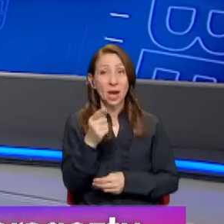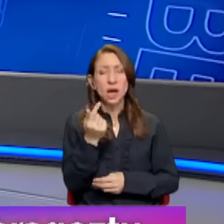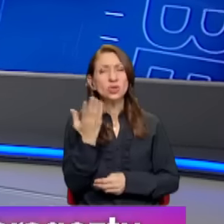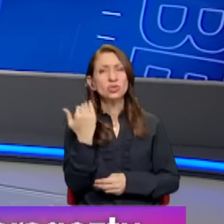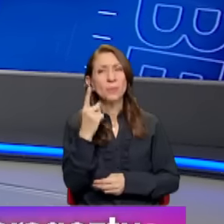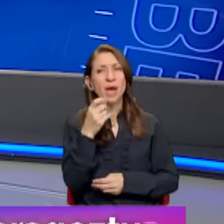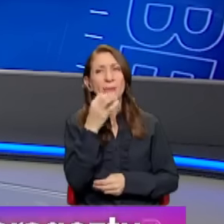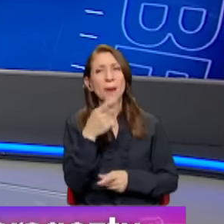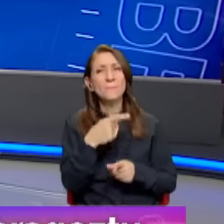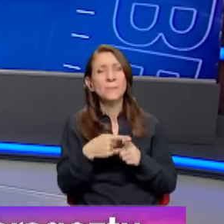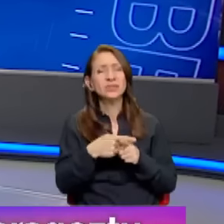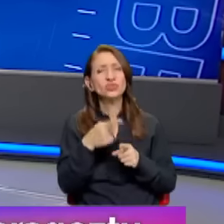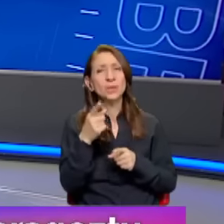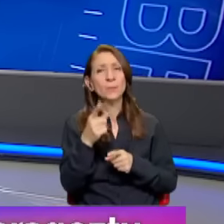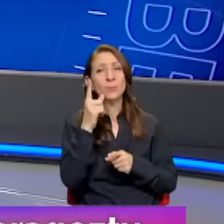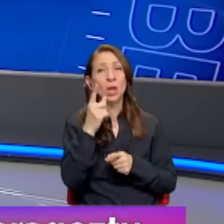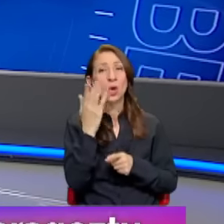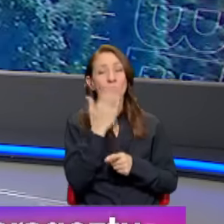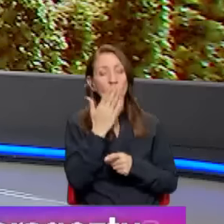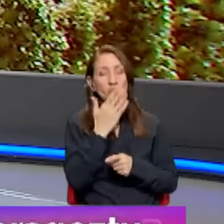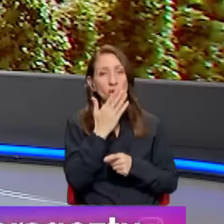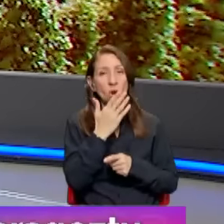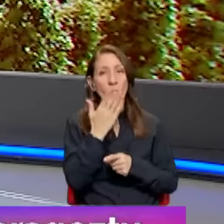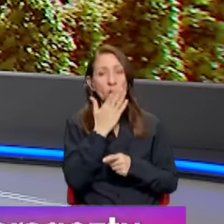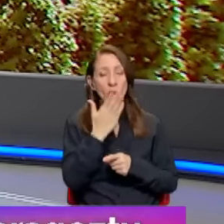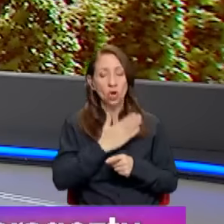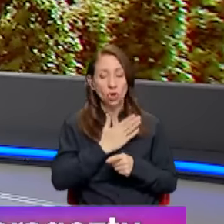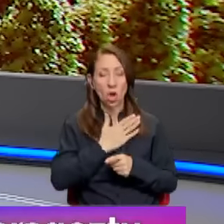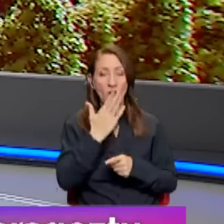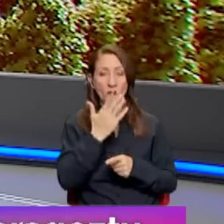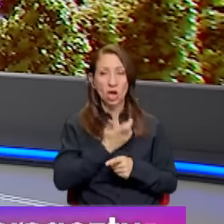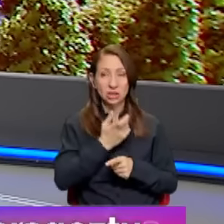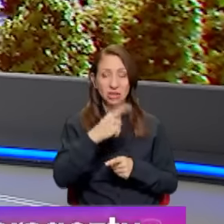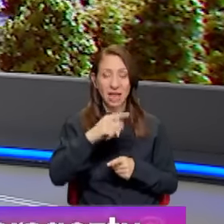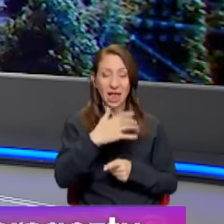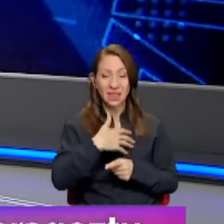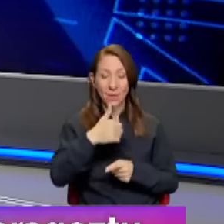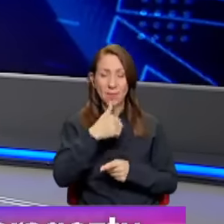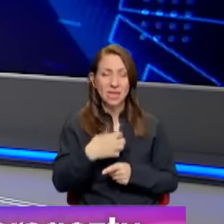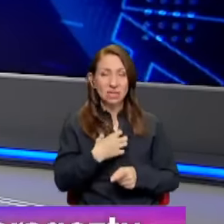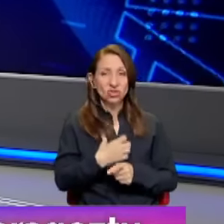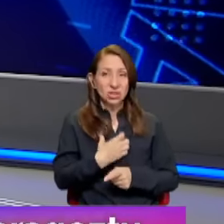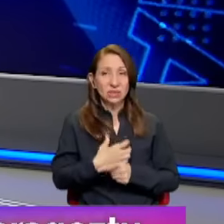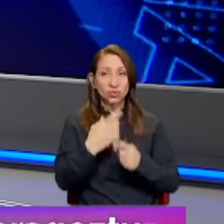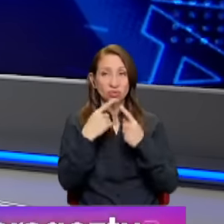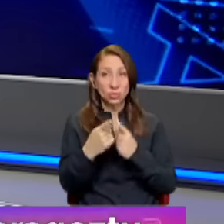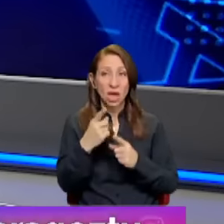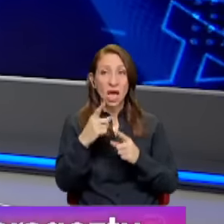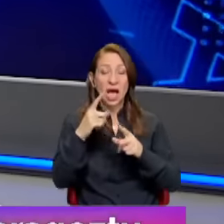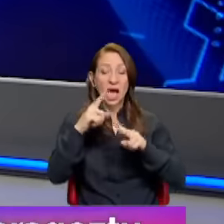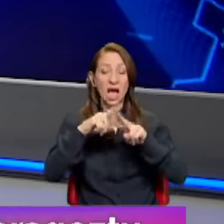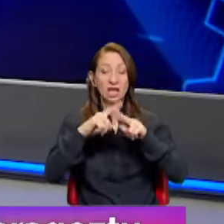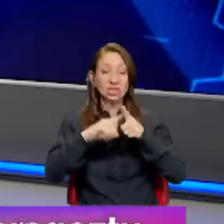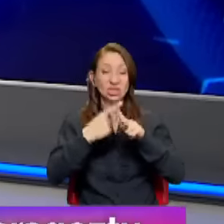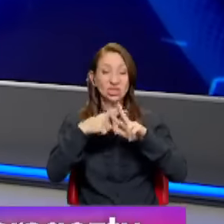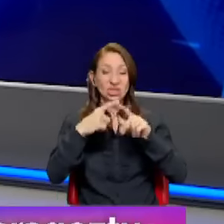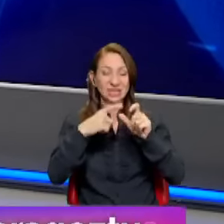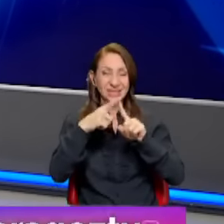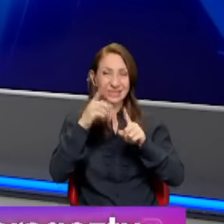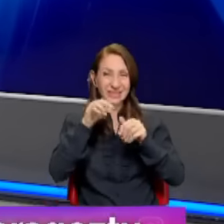önce bir haber paylaşmıştık bir okul e okulun önünde öğrenciler veliler endişelerini de iletmiş derdi ajansların geçmiş olduğu